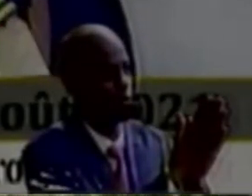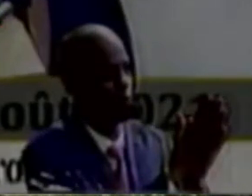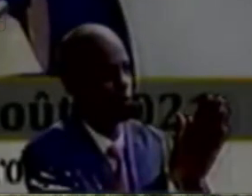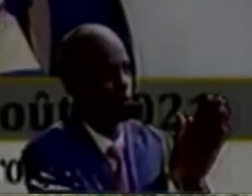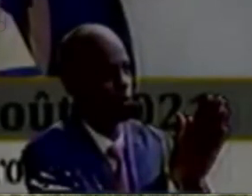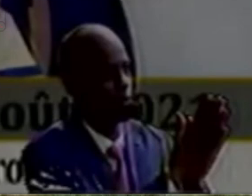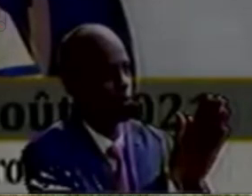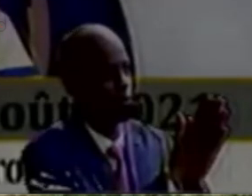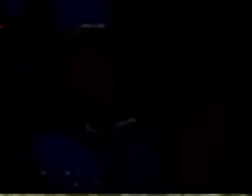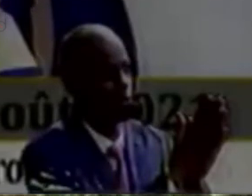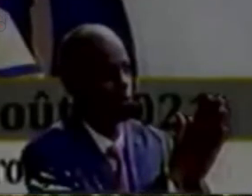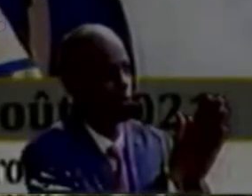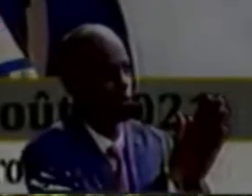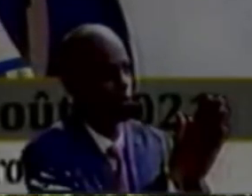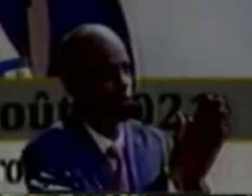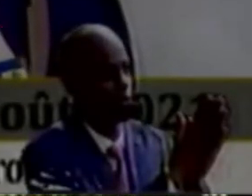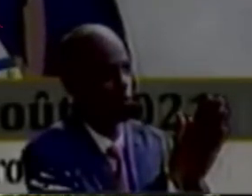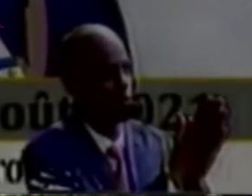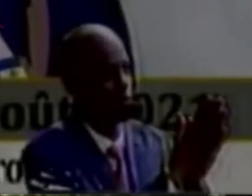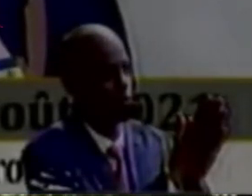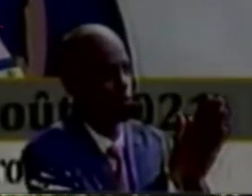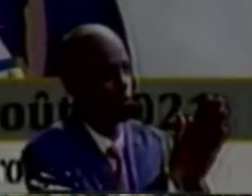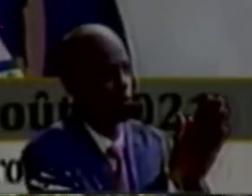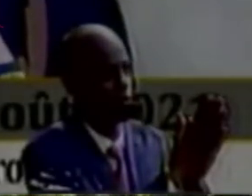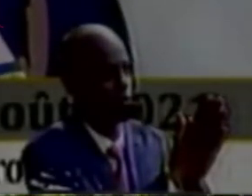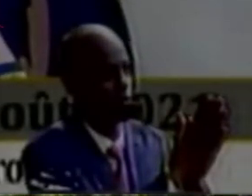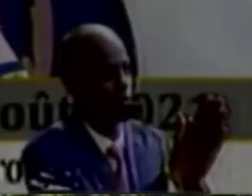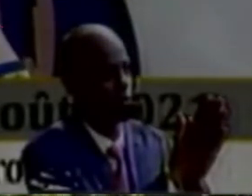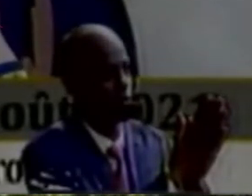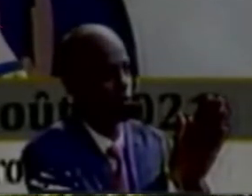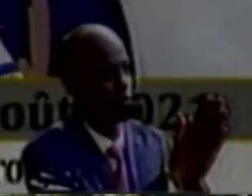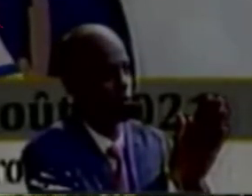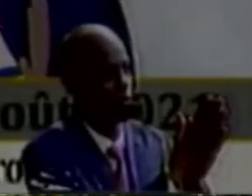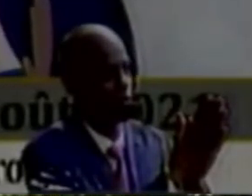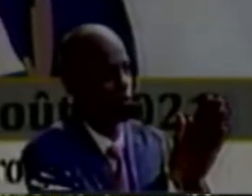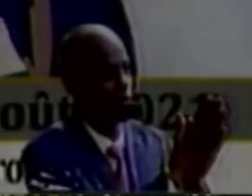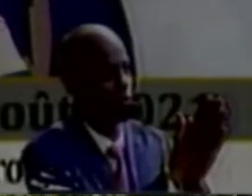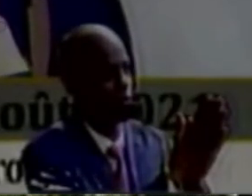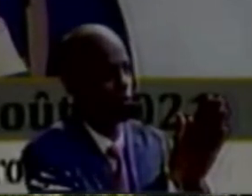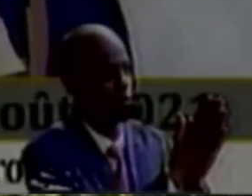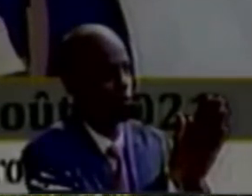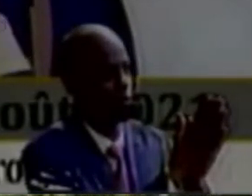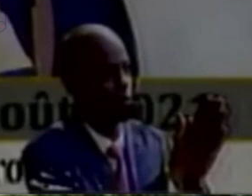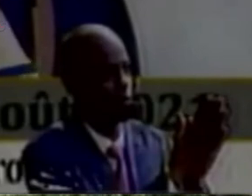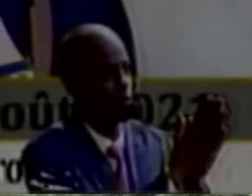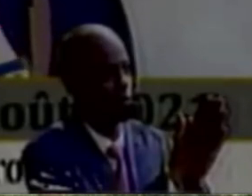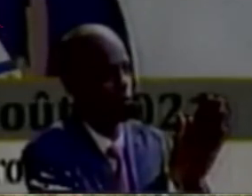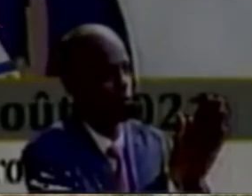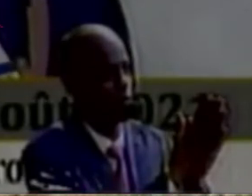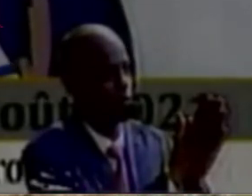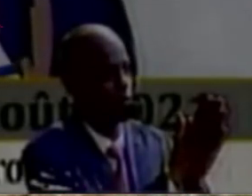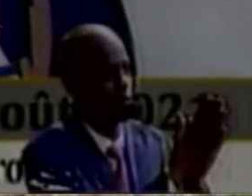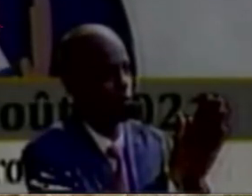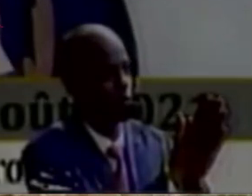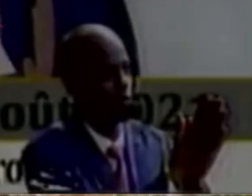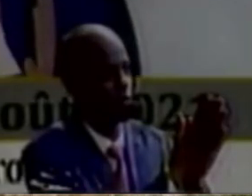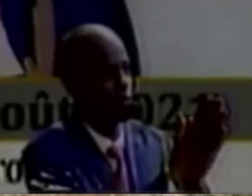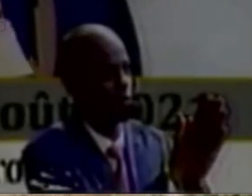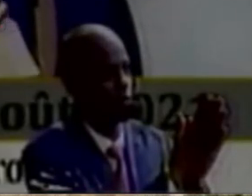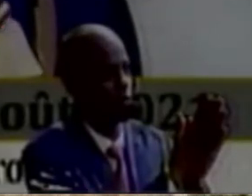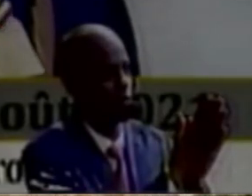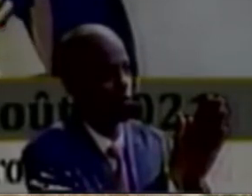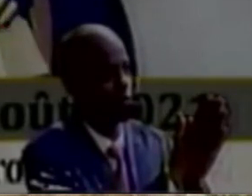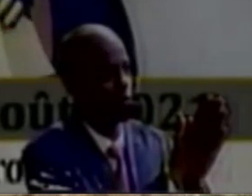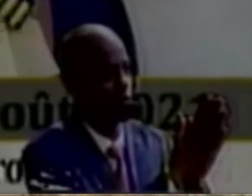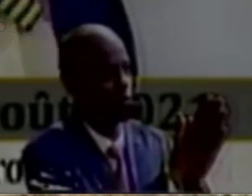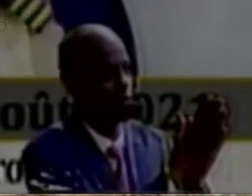disposition qui te prend pour quel que soit monde qui prend les rendre dans Grand Sud ouais avec police nationale et Koun qui